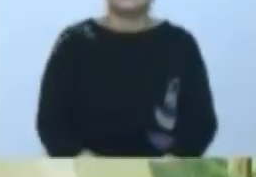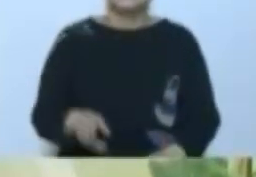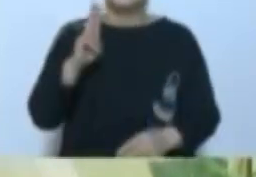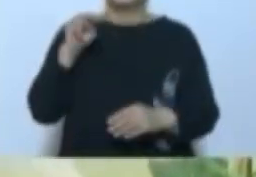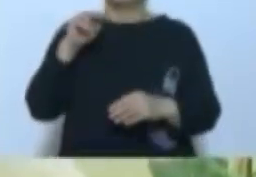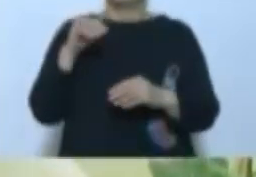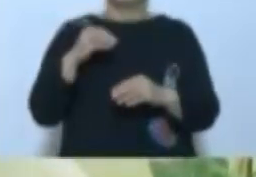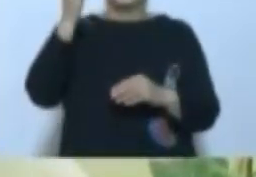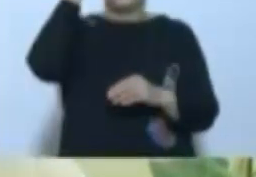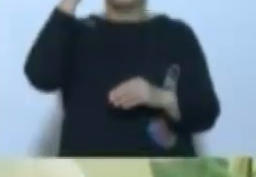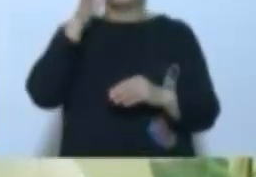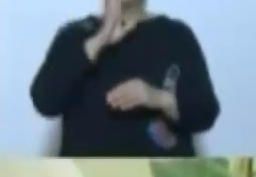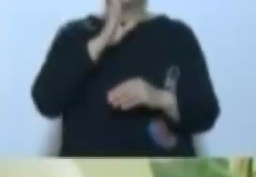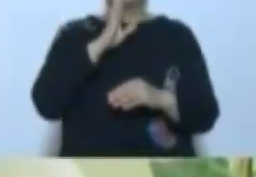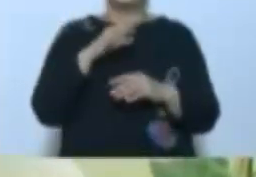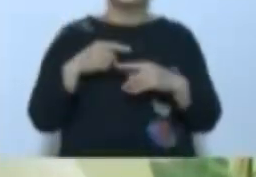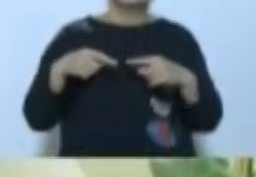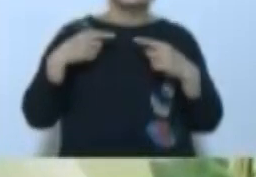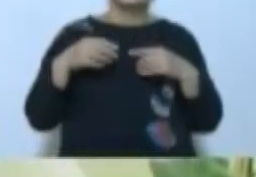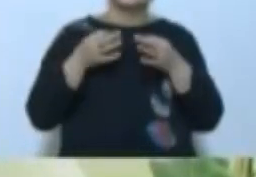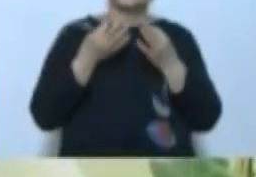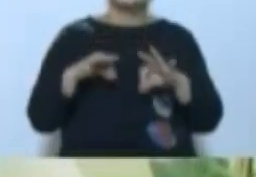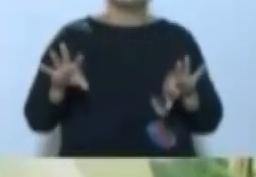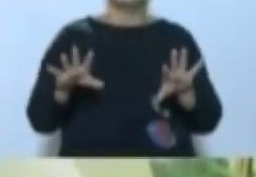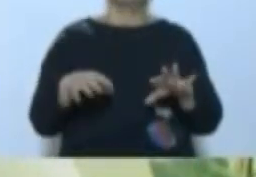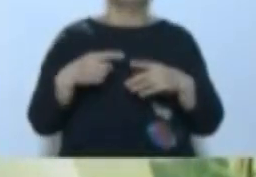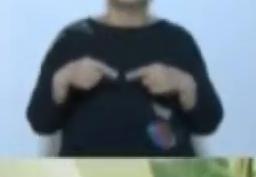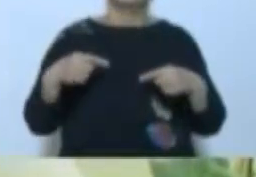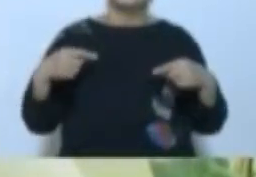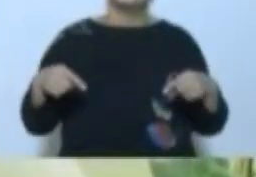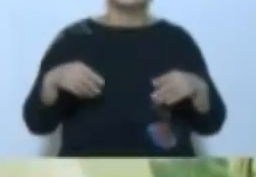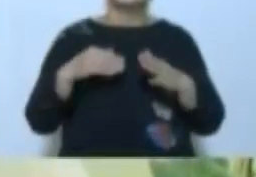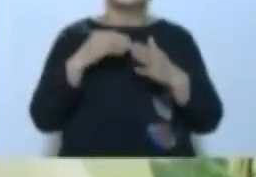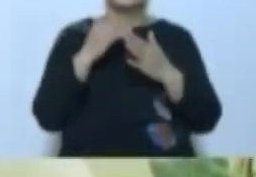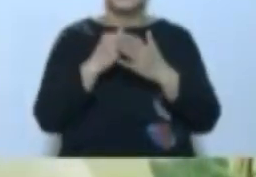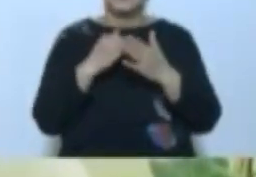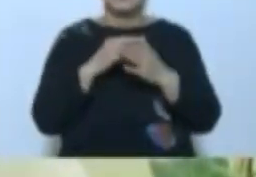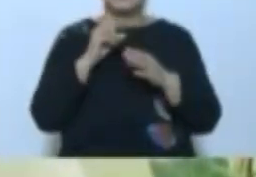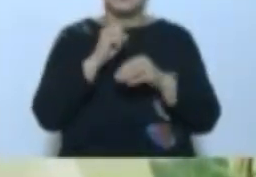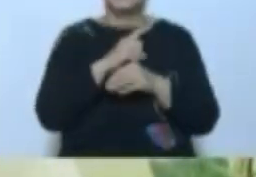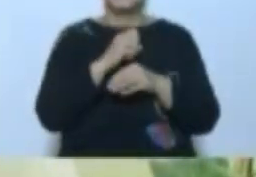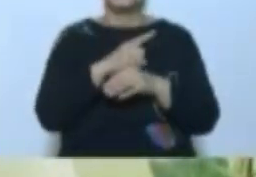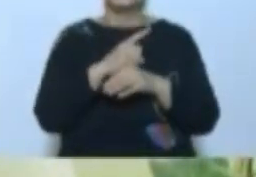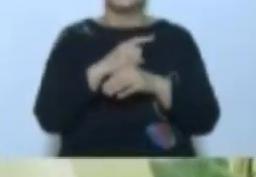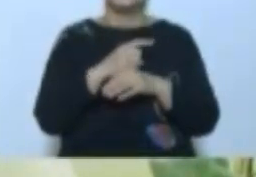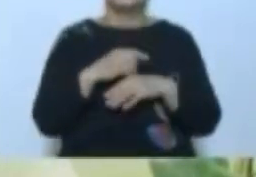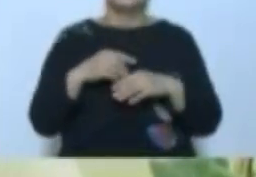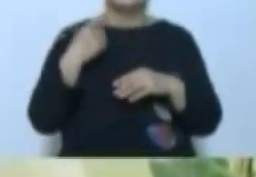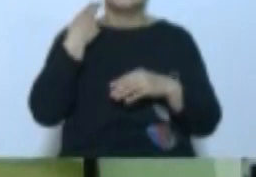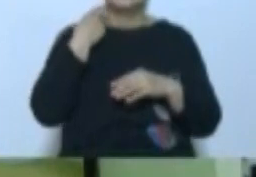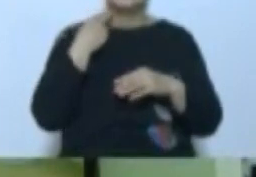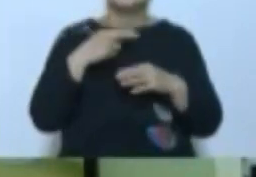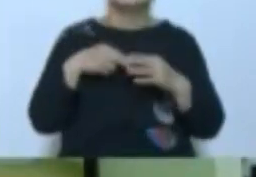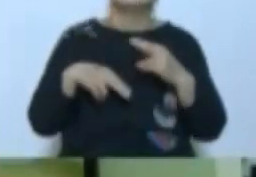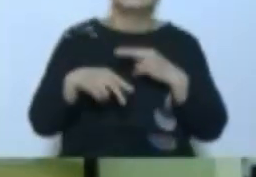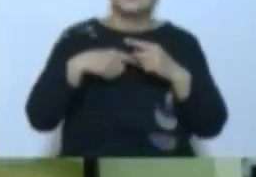Диляра умная девочка, разносторонняя. Независимо от тематики, подходит к поставленной задаче с высоким уровнем ответственности. Ученица, подающая